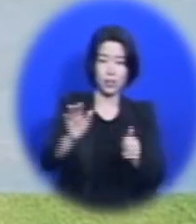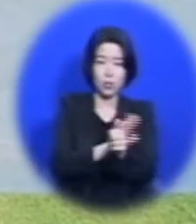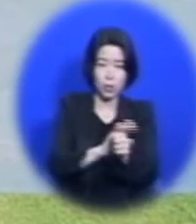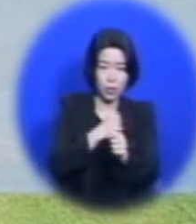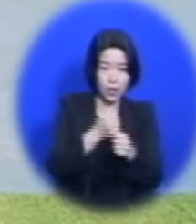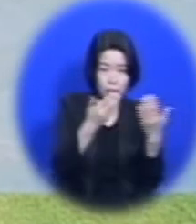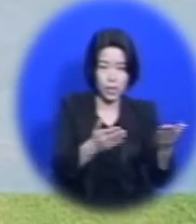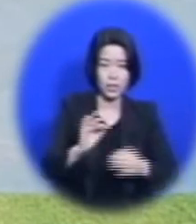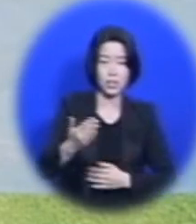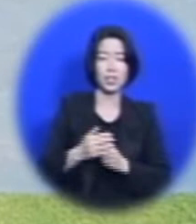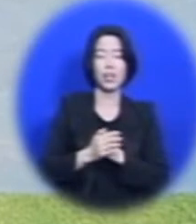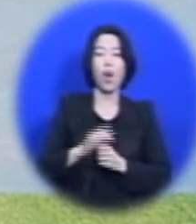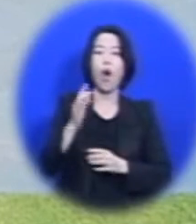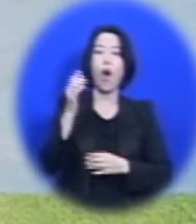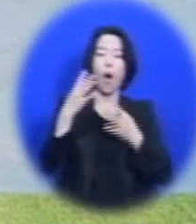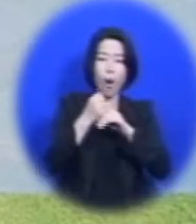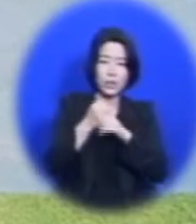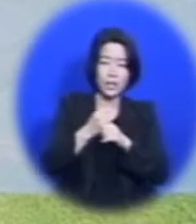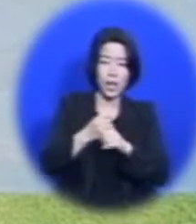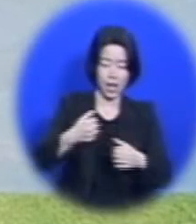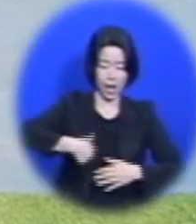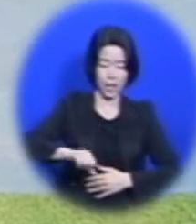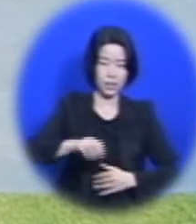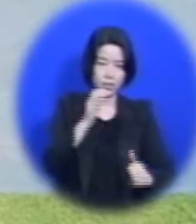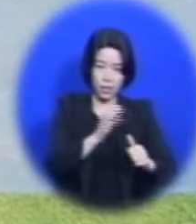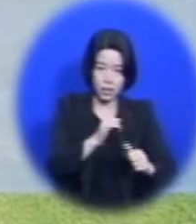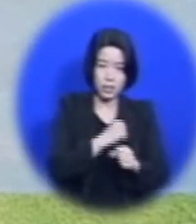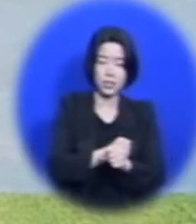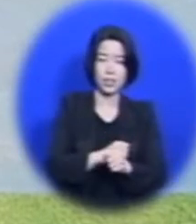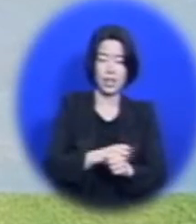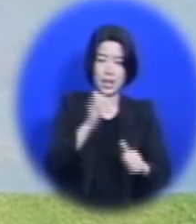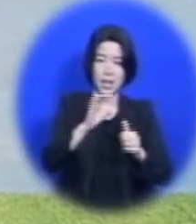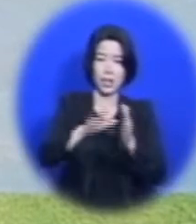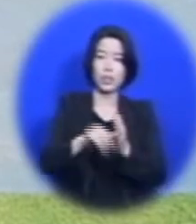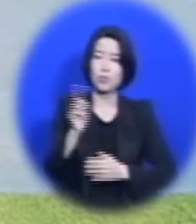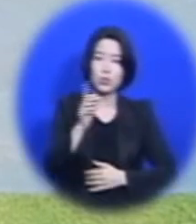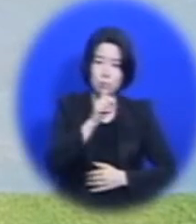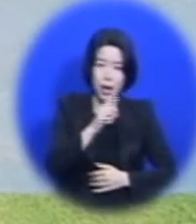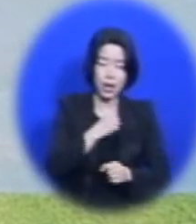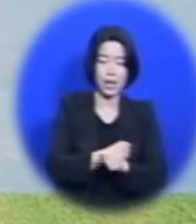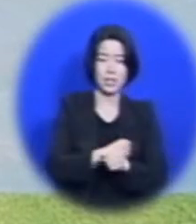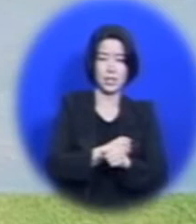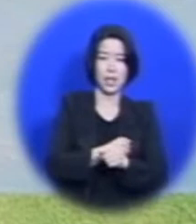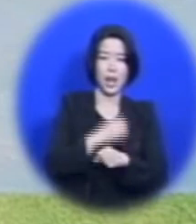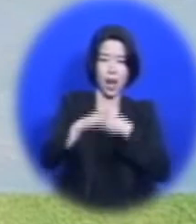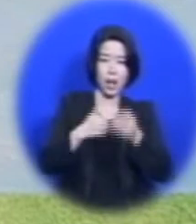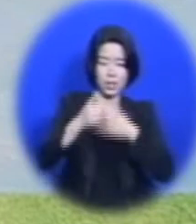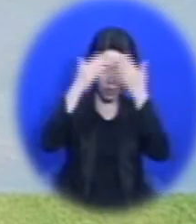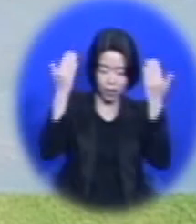될지, 언제 내 아들을 야단쳐야 될지, 그리고 야단을 치되 무슨 말로 해야 될지 하나님이 다